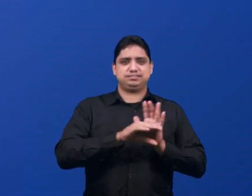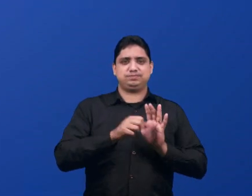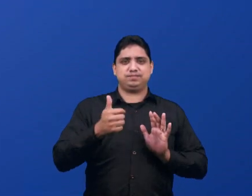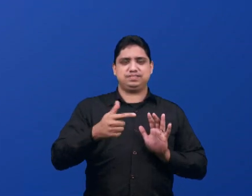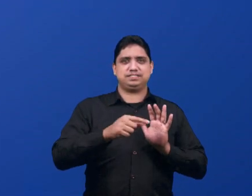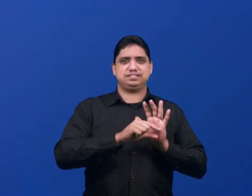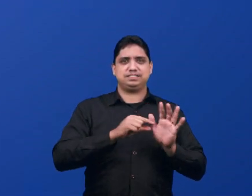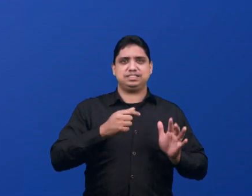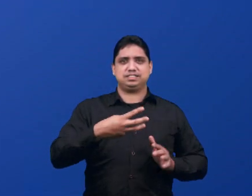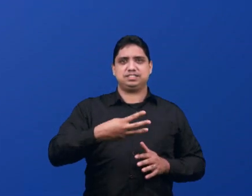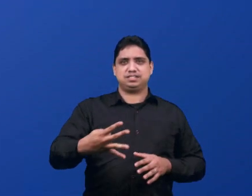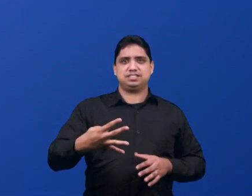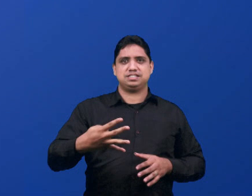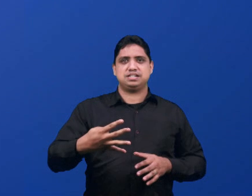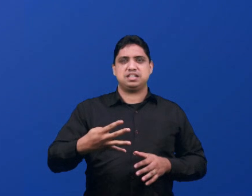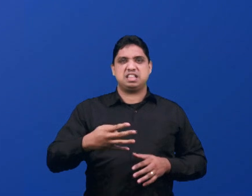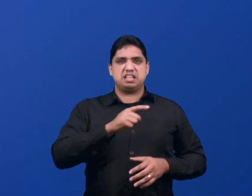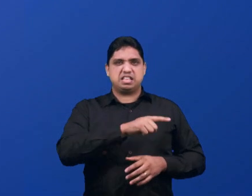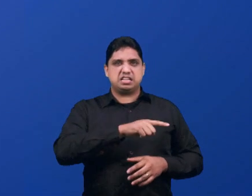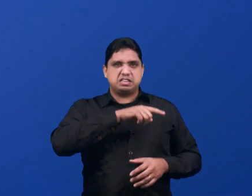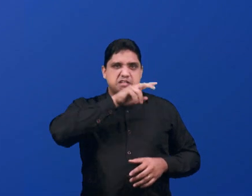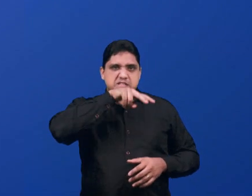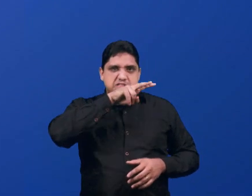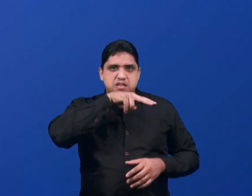12, 34.